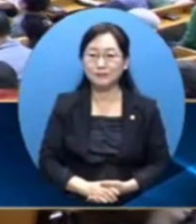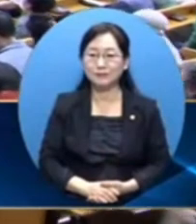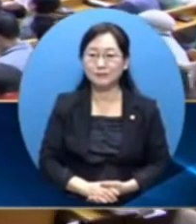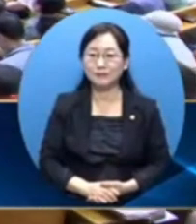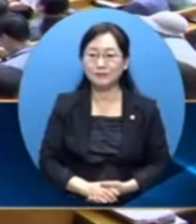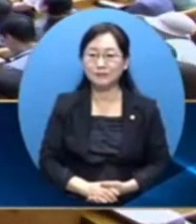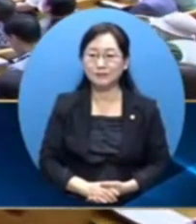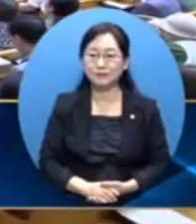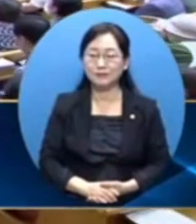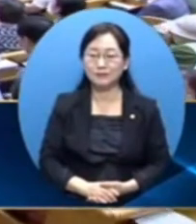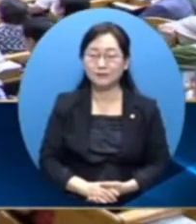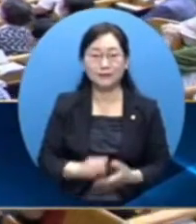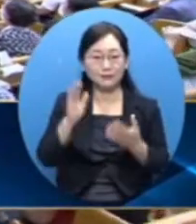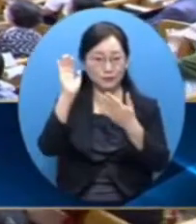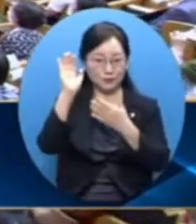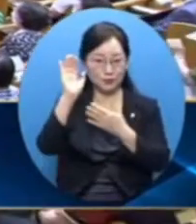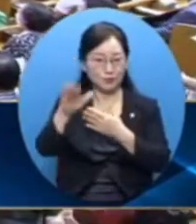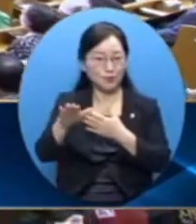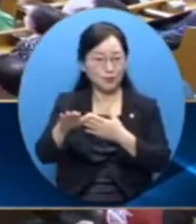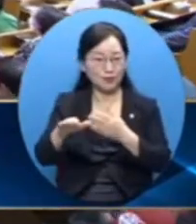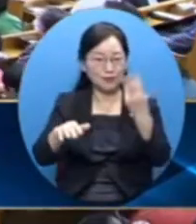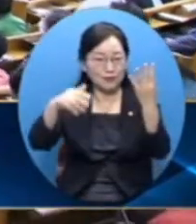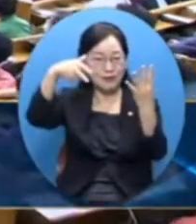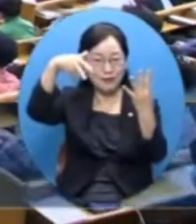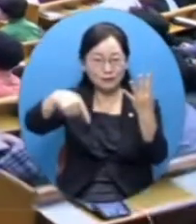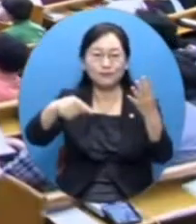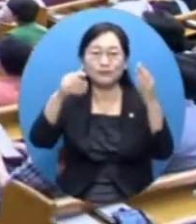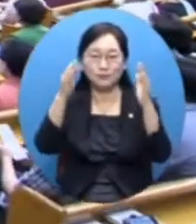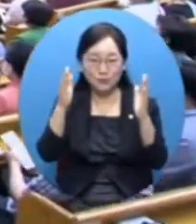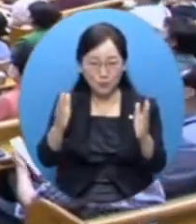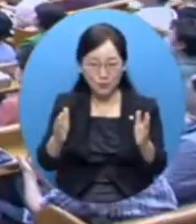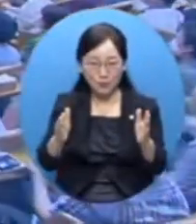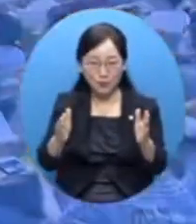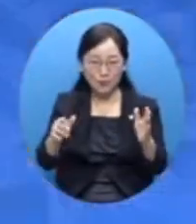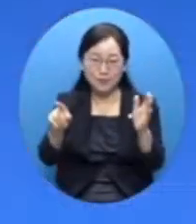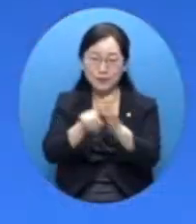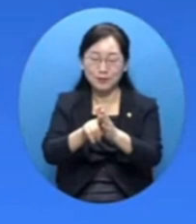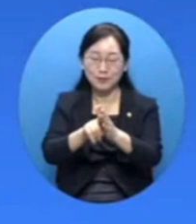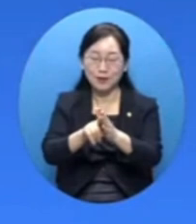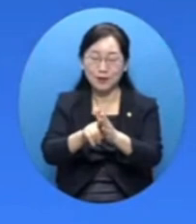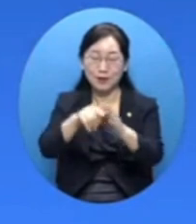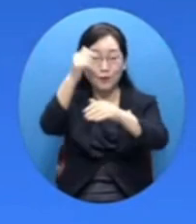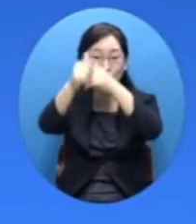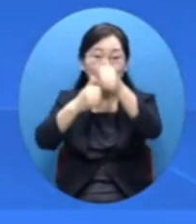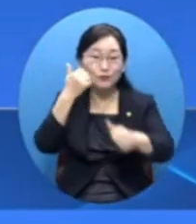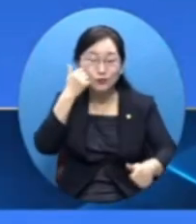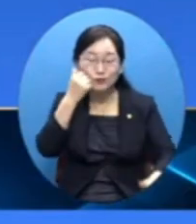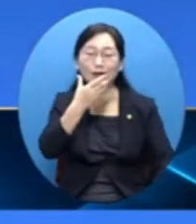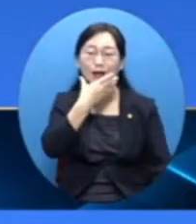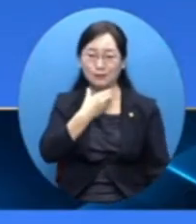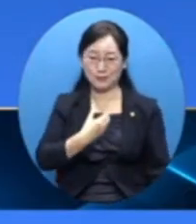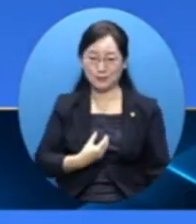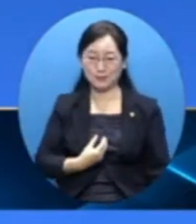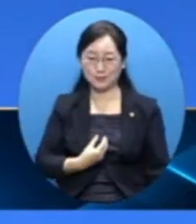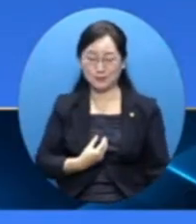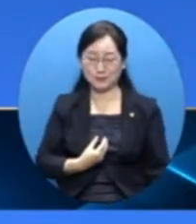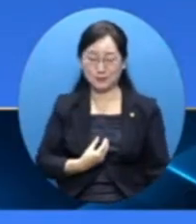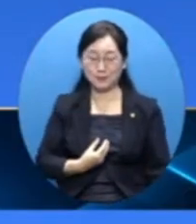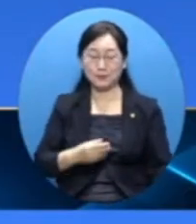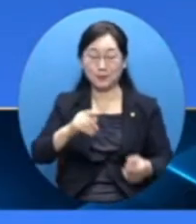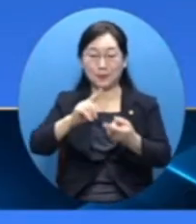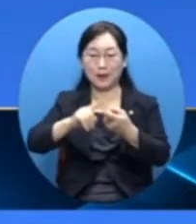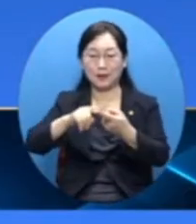바라보라 앞으로 한 4주 동안 믿음의 조상 아브라함에 대한 말씀을 함께